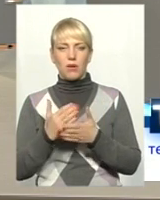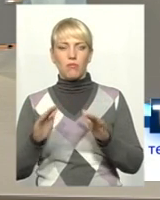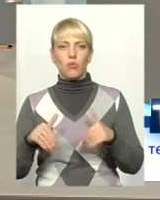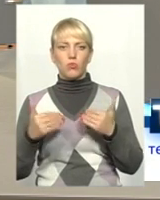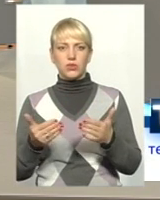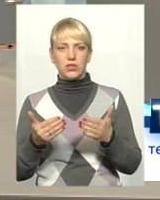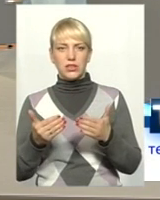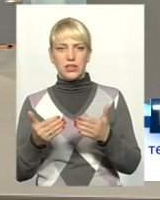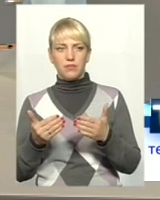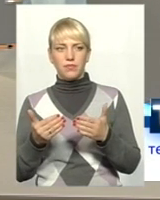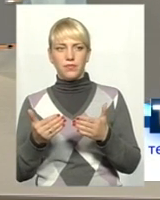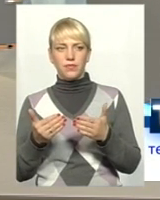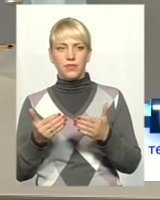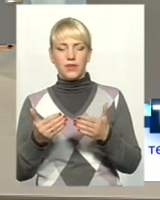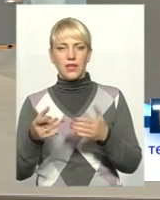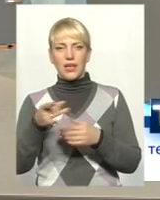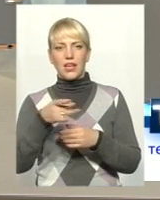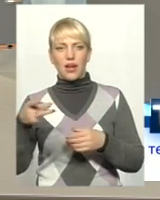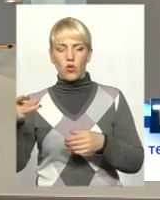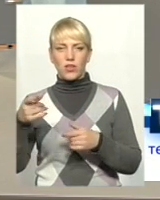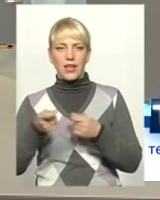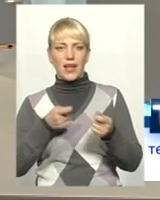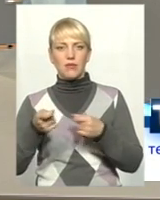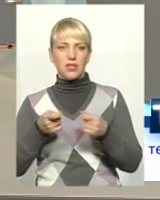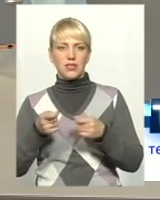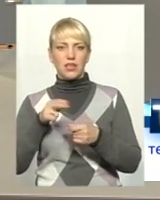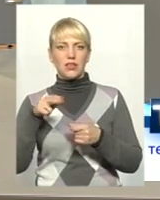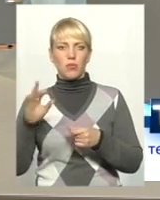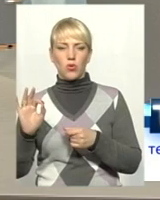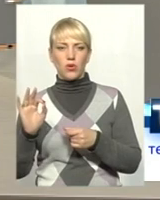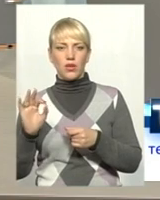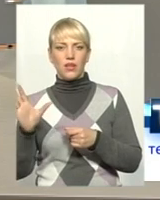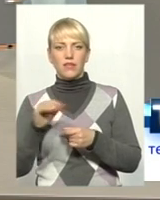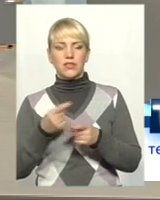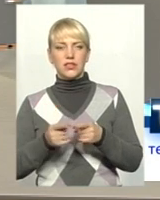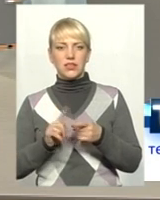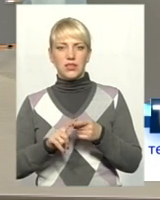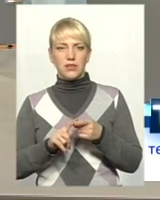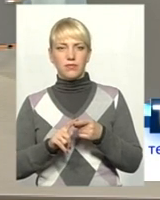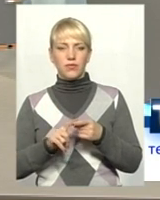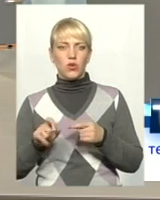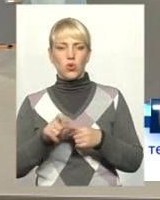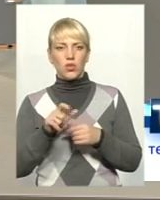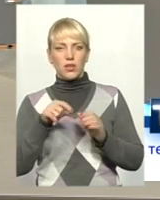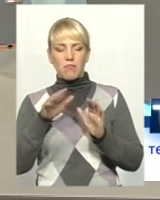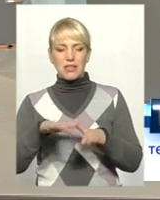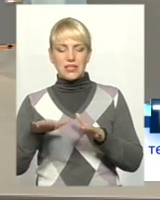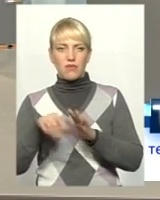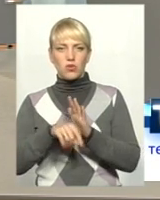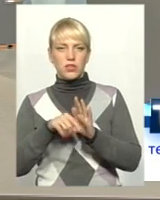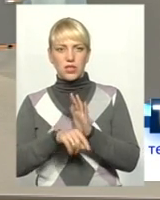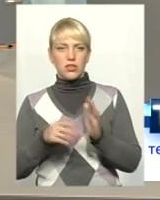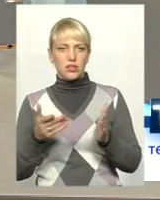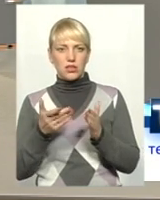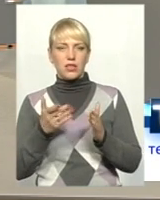пропозиції від районних адміністрацій по сітці доріг місцевого значення, які ми